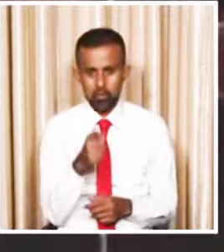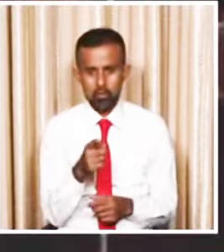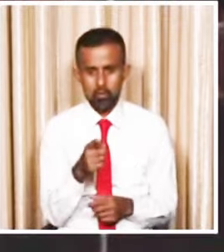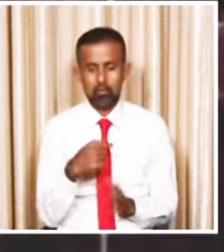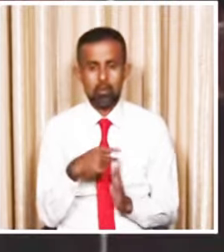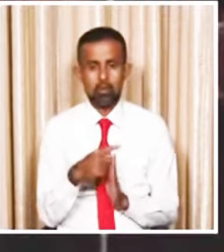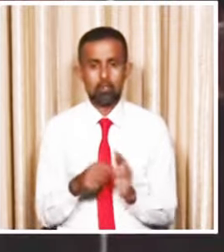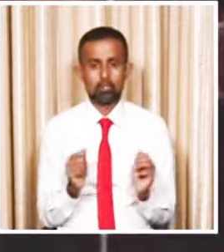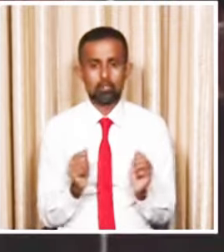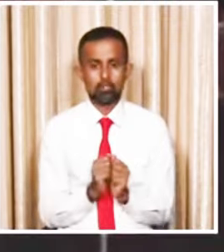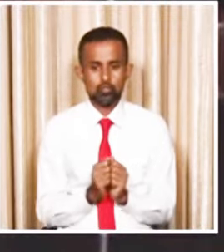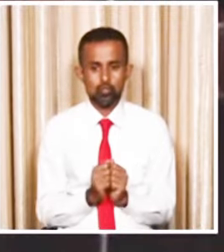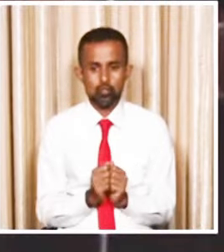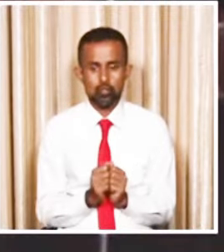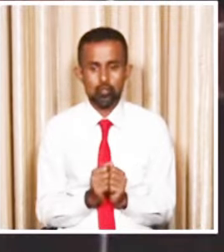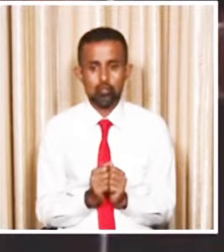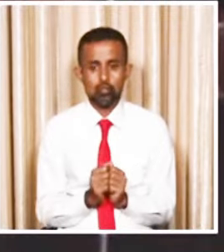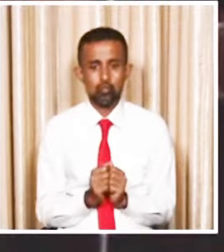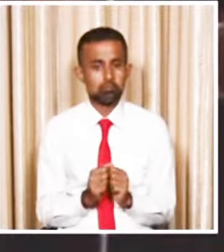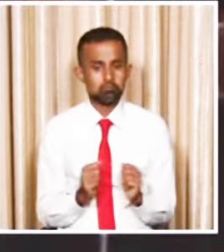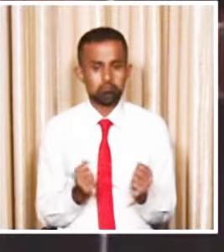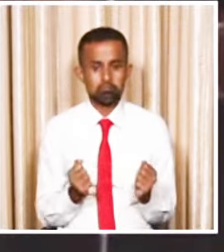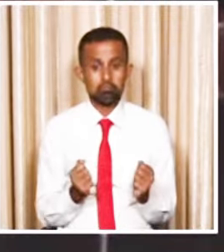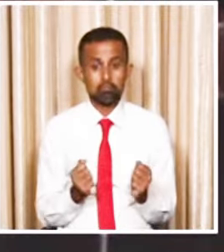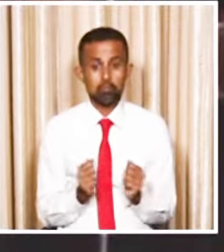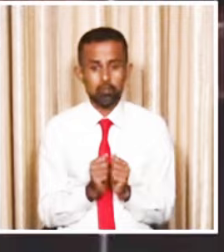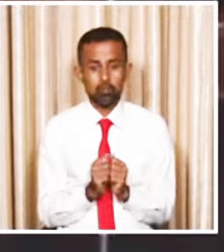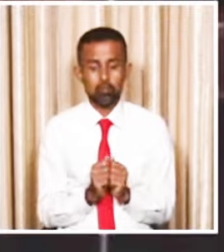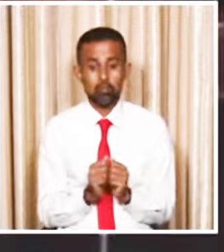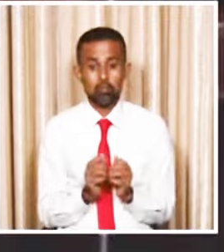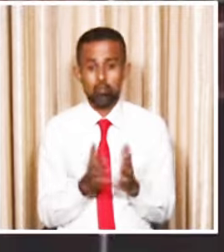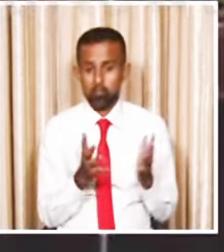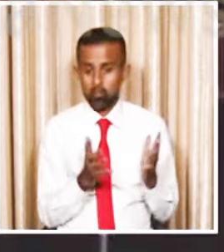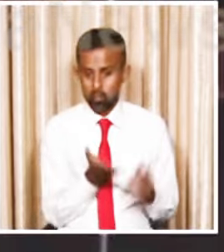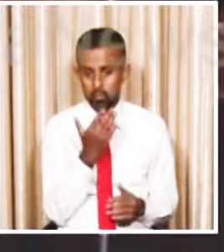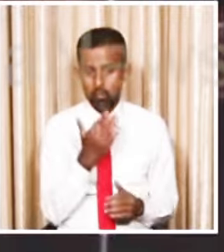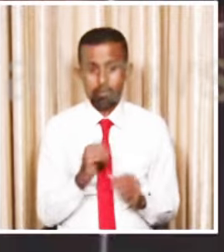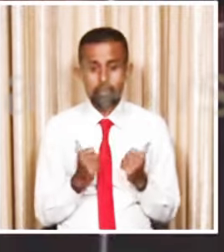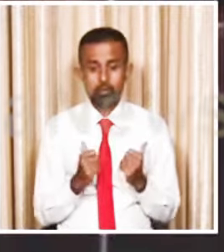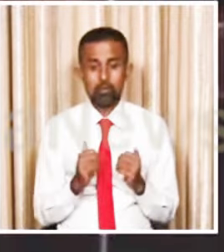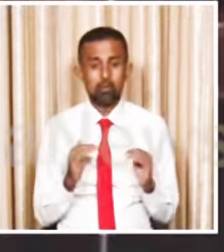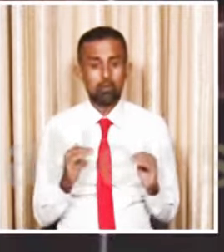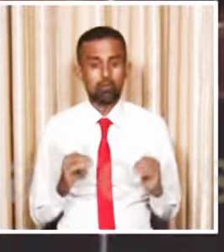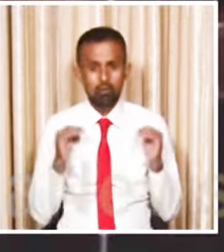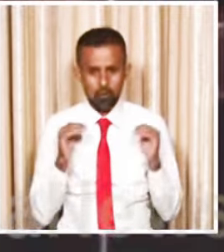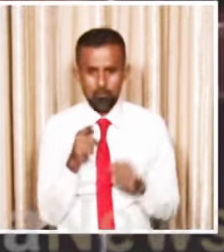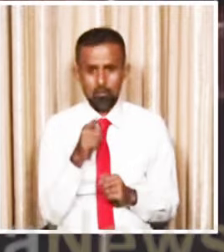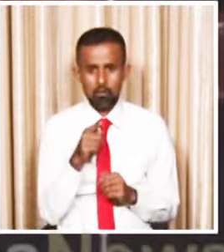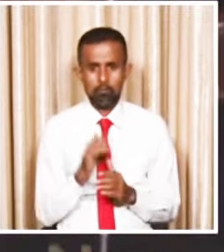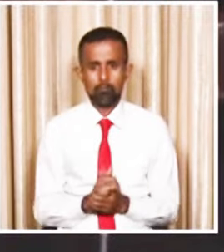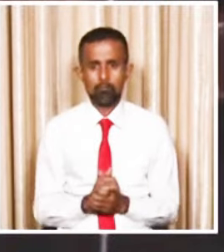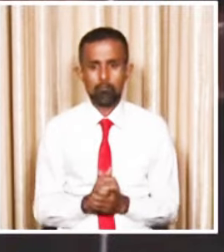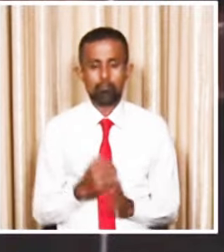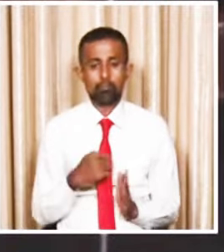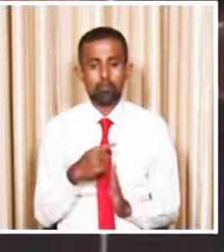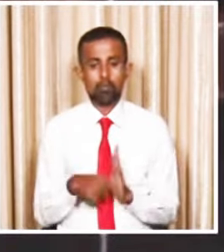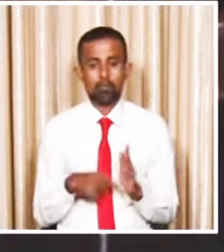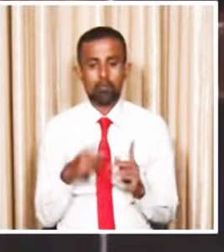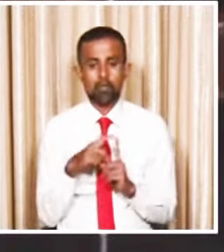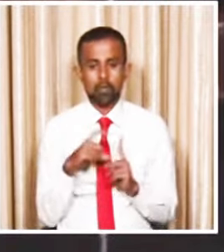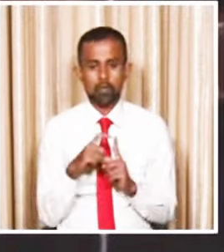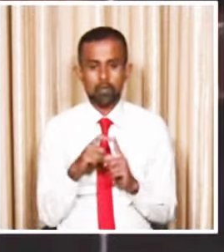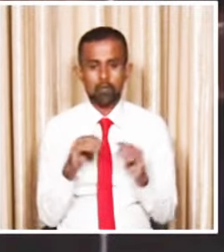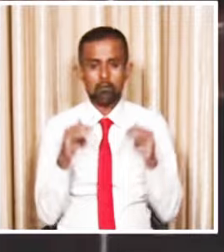අපේ රටේ රැකියා නියුක්තිය වැඩි වෙලා තියෙනවද? අපේ රටේ මිනිසුන්ගේ ජීවන මට්ටම වැඩි වෙලා තිබෙනවද? අපේ රටේ අධ්‍යාපන